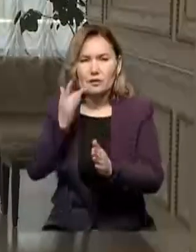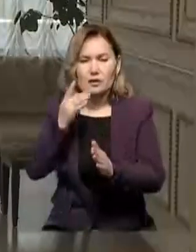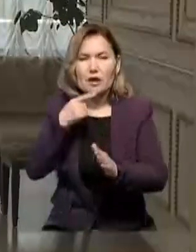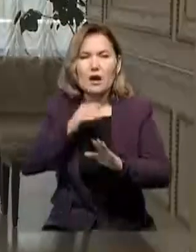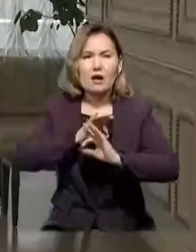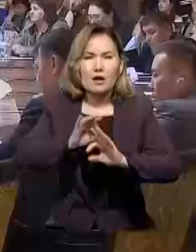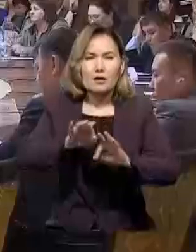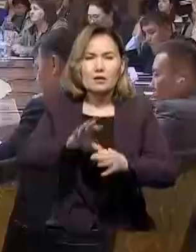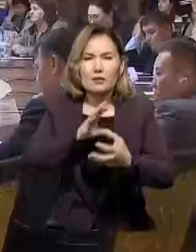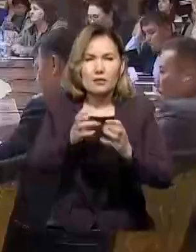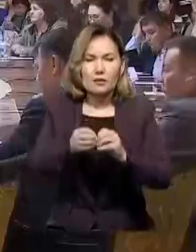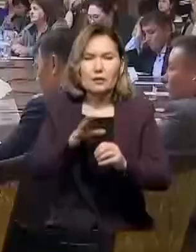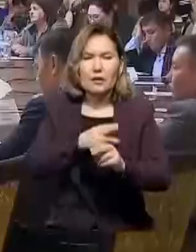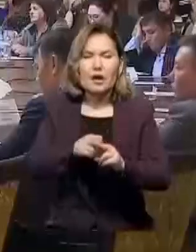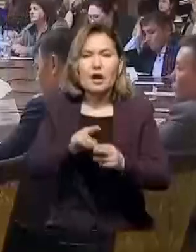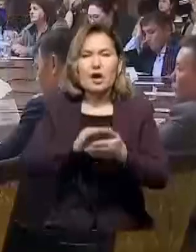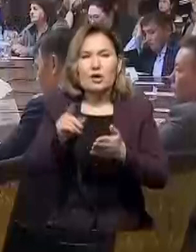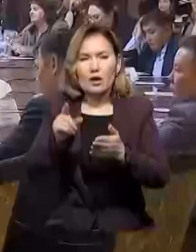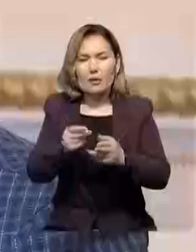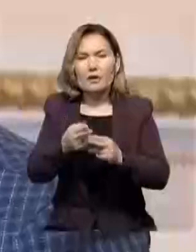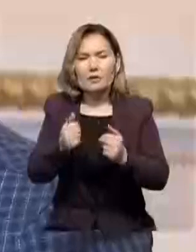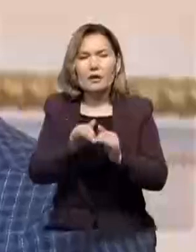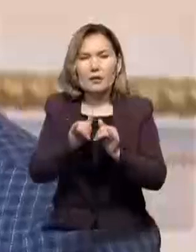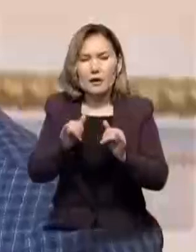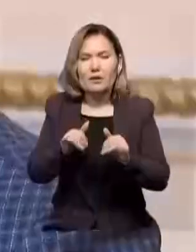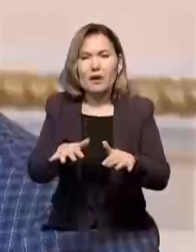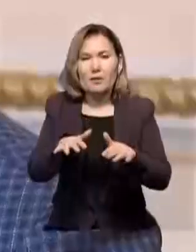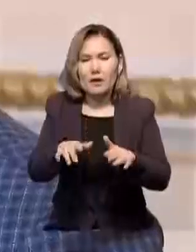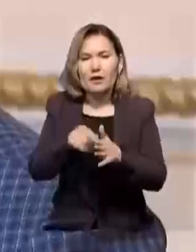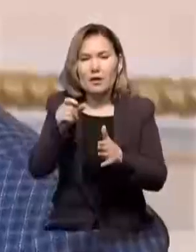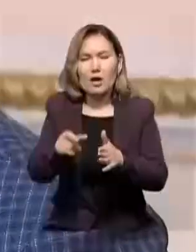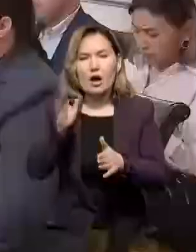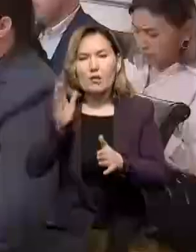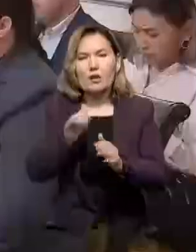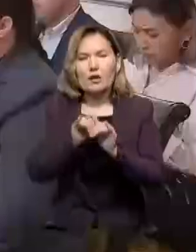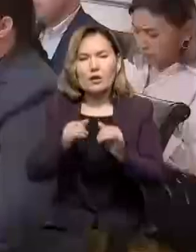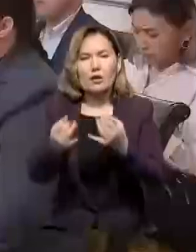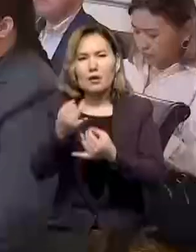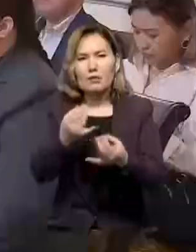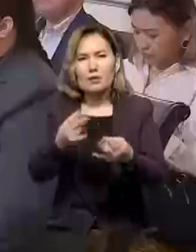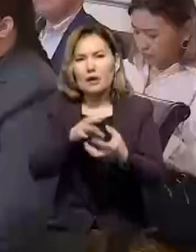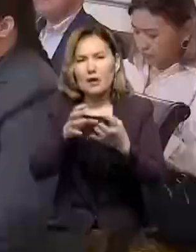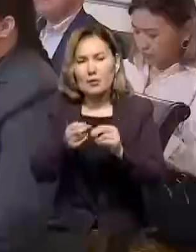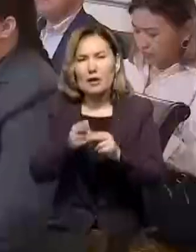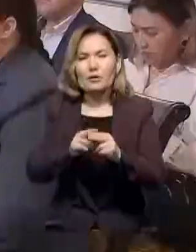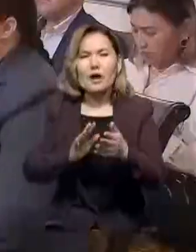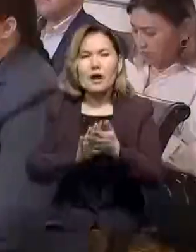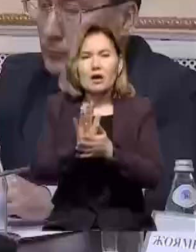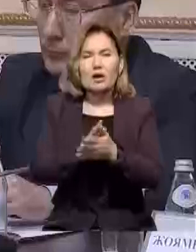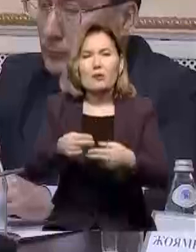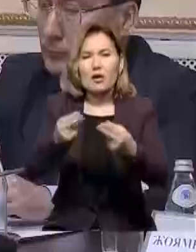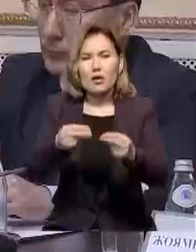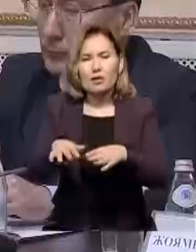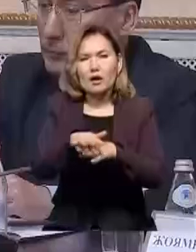айтып талқылап келе жатыр. Журналистік ұстаханада шыңдалған парламент депутаттары болашақтыра бағамдау керек дейді. Газет пен журналдардың оқырманын